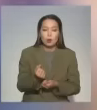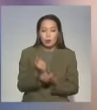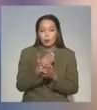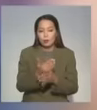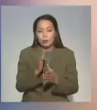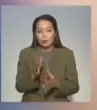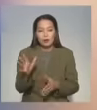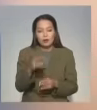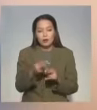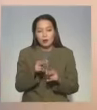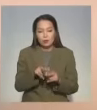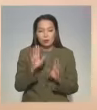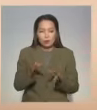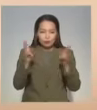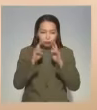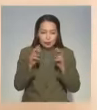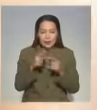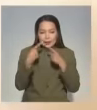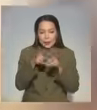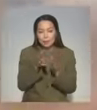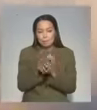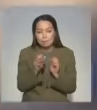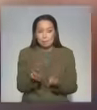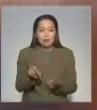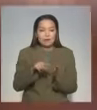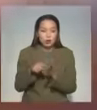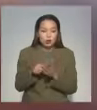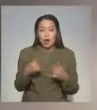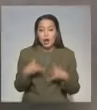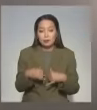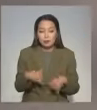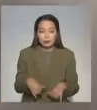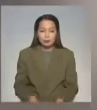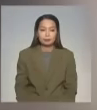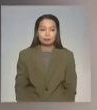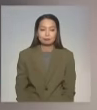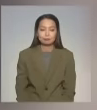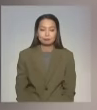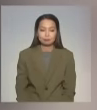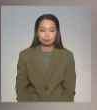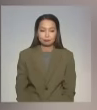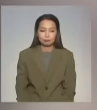трагедии во всей Поднебесной пересмотрят технику безопасности в точках общепита.